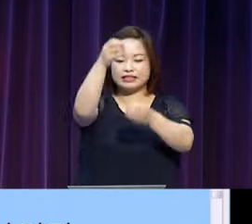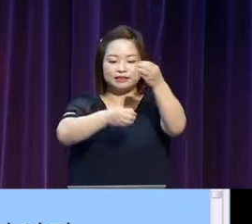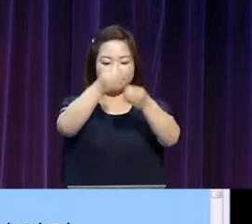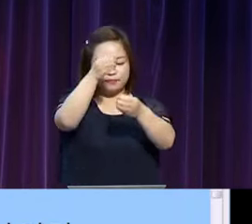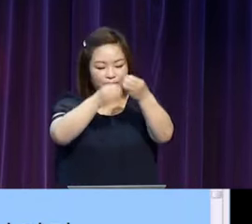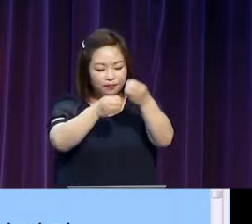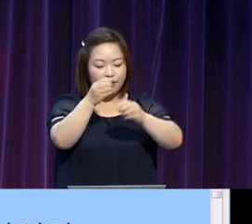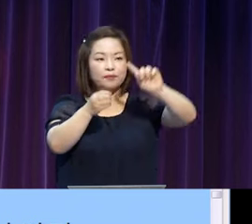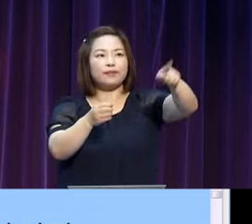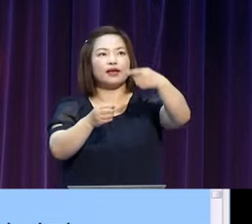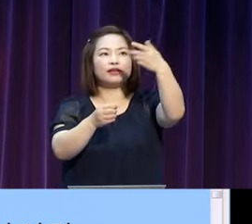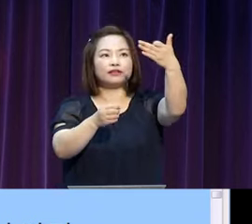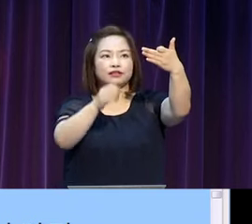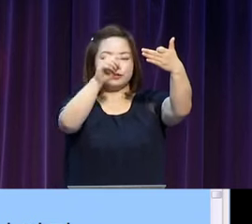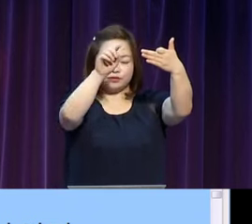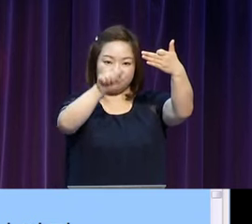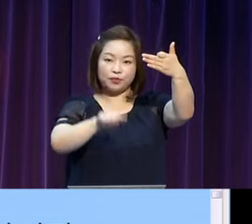18절입니다.